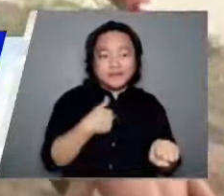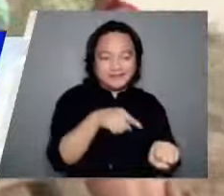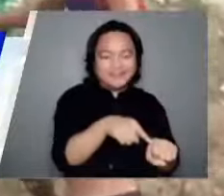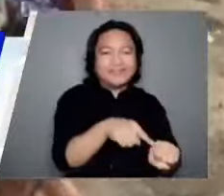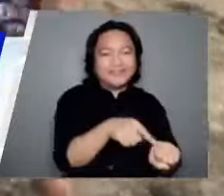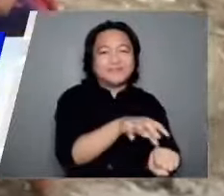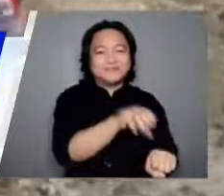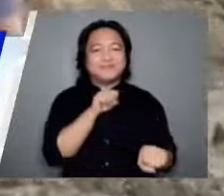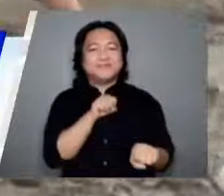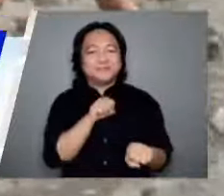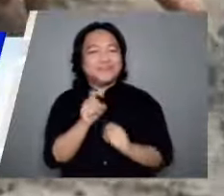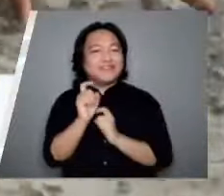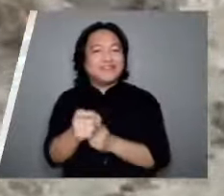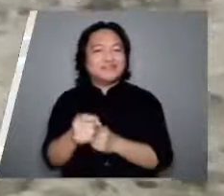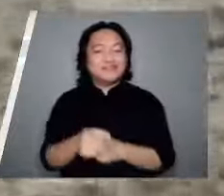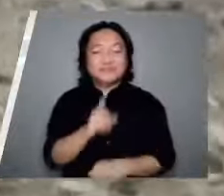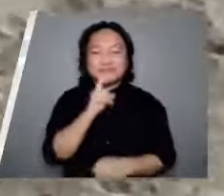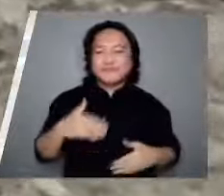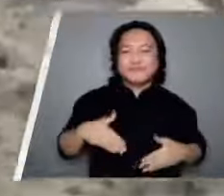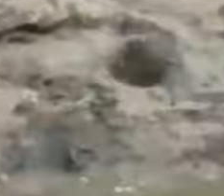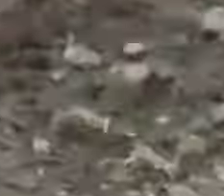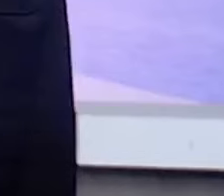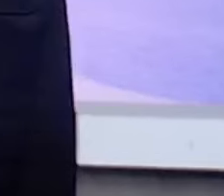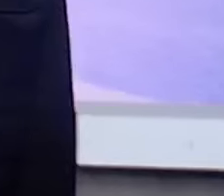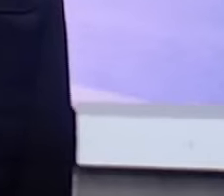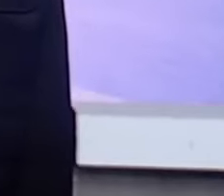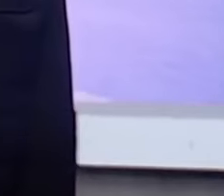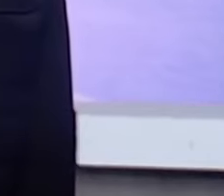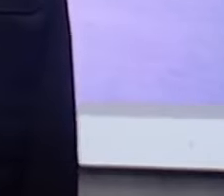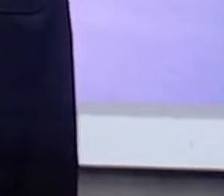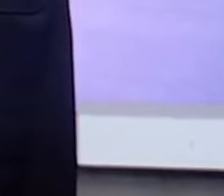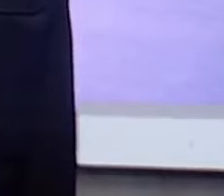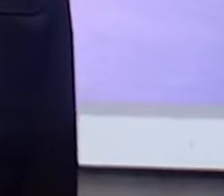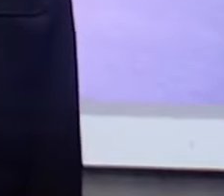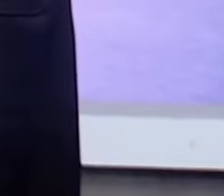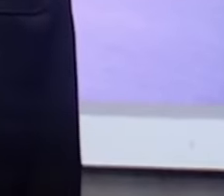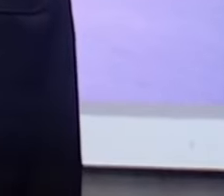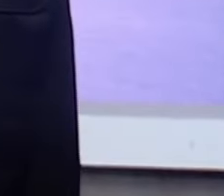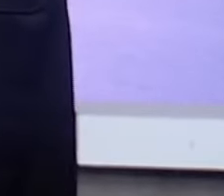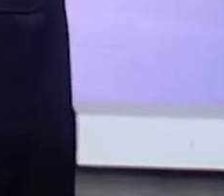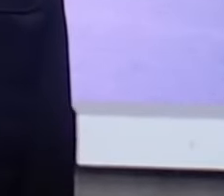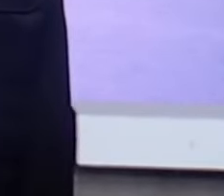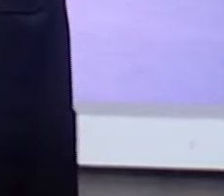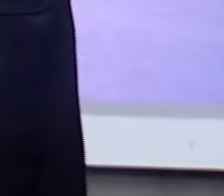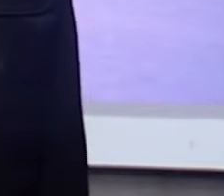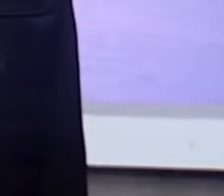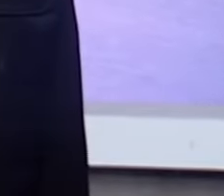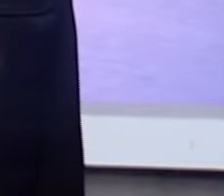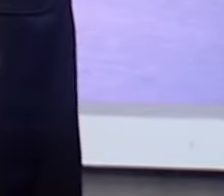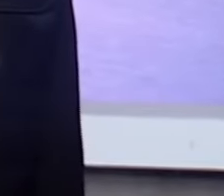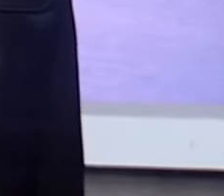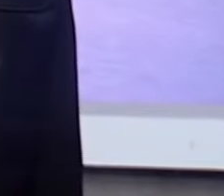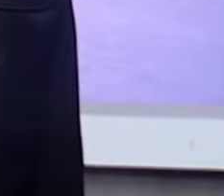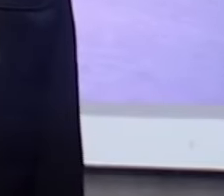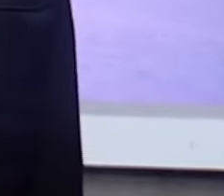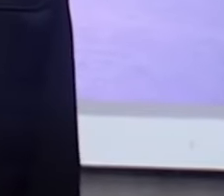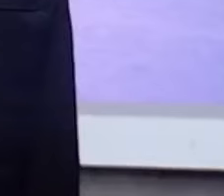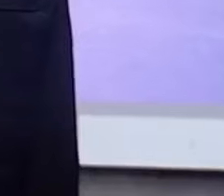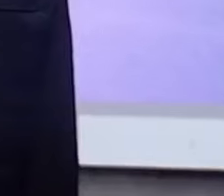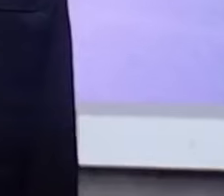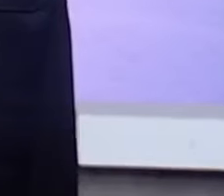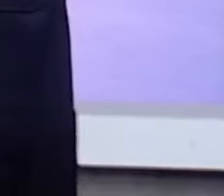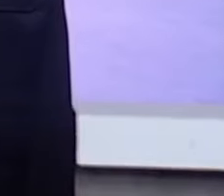kakaibang palaro sa kanilang barangay. Mga Kapuso, sama-sama tayong maging saksi. Mag-subscribe